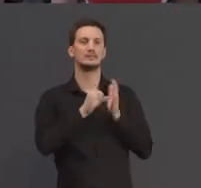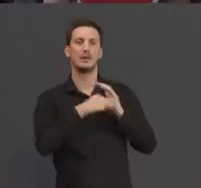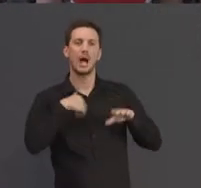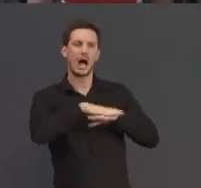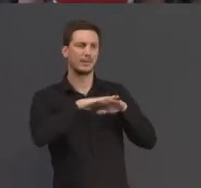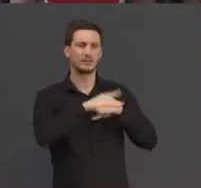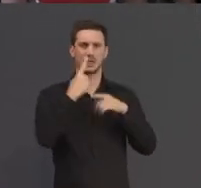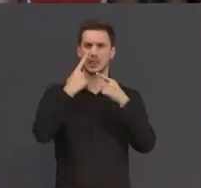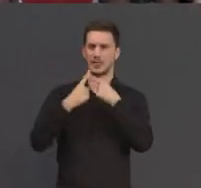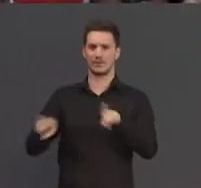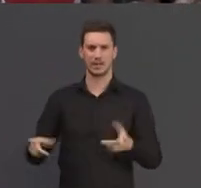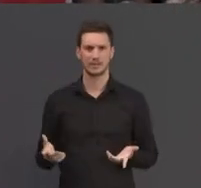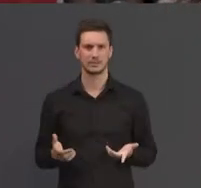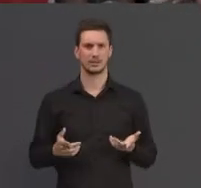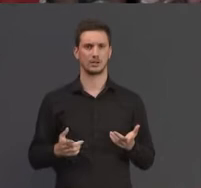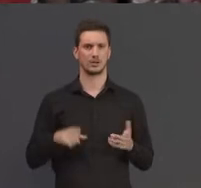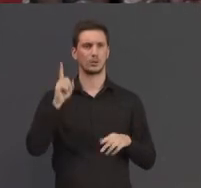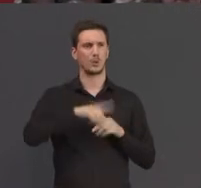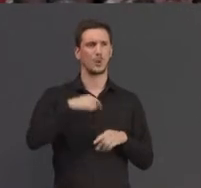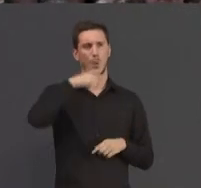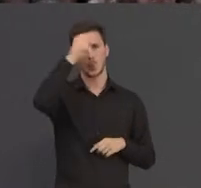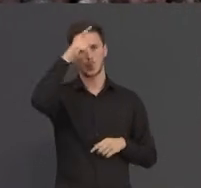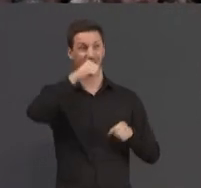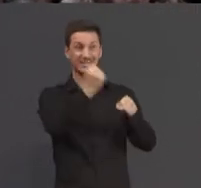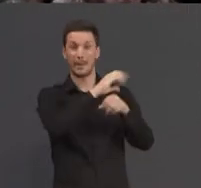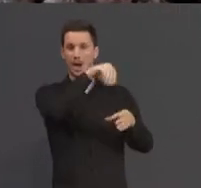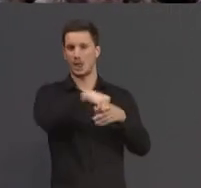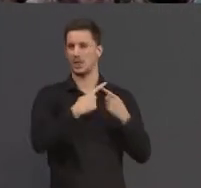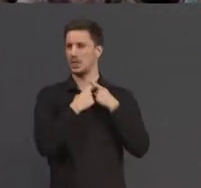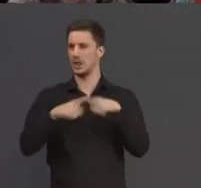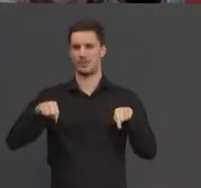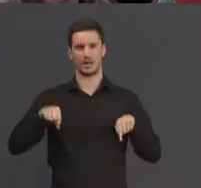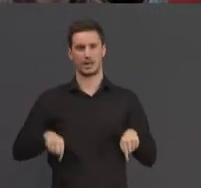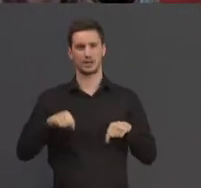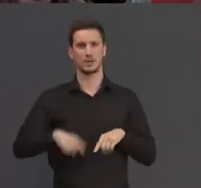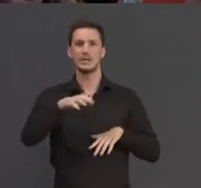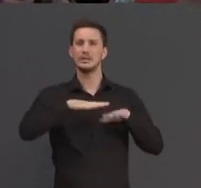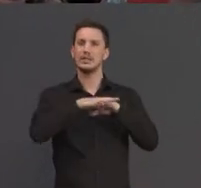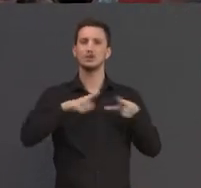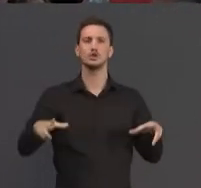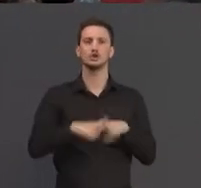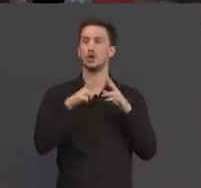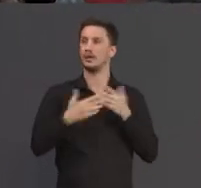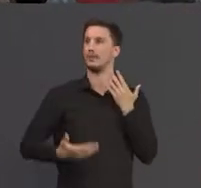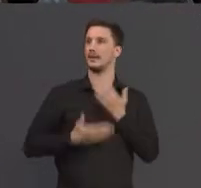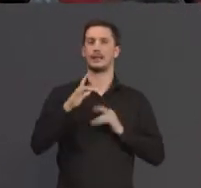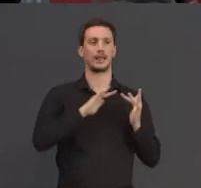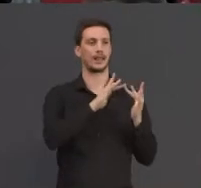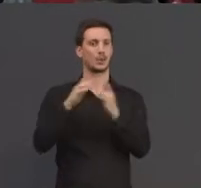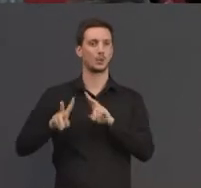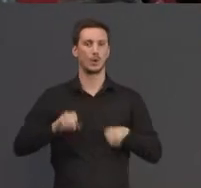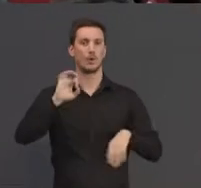administratius diferents. Xoc cultural a la feina. Construir un teixit social des de zero. O